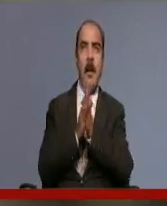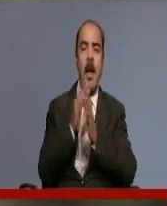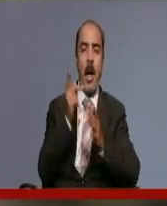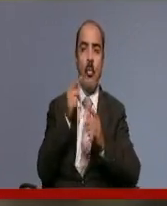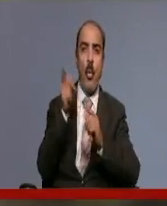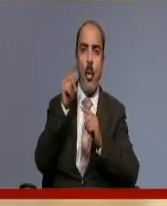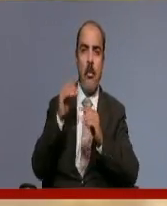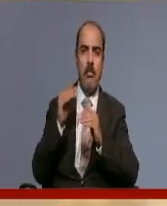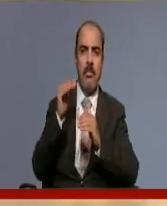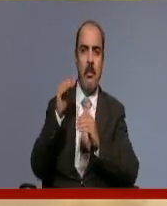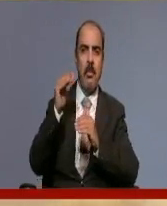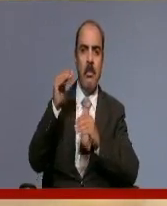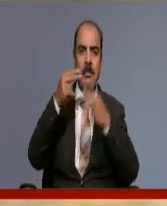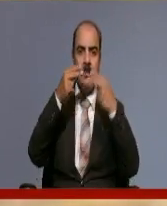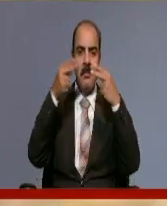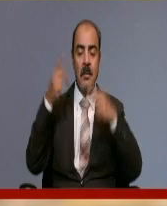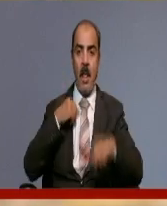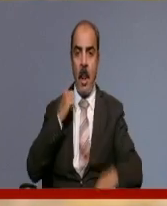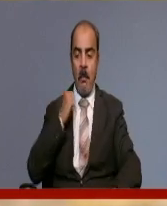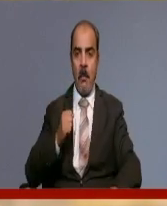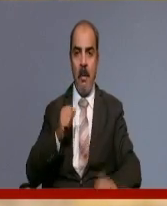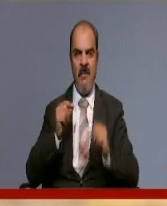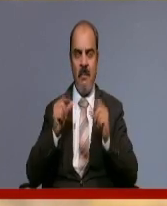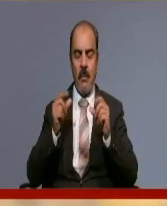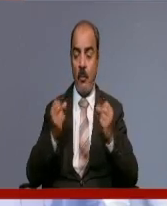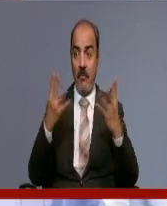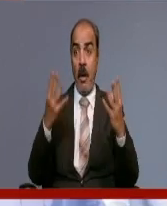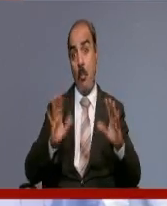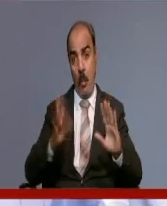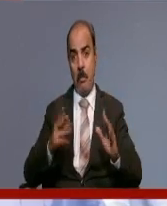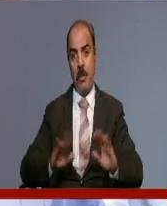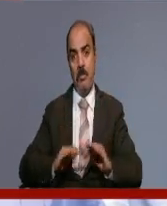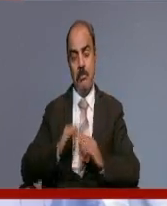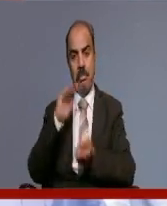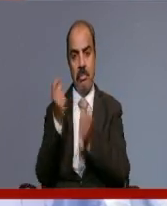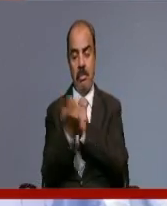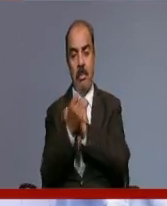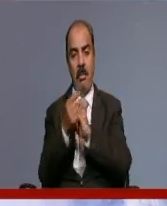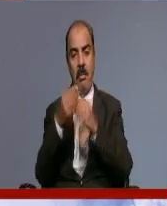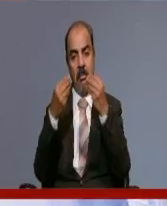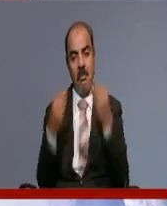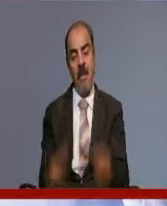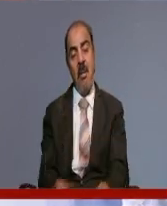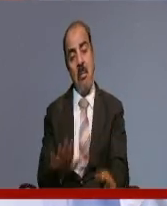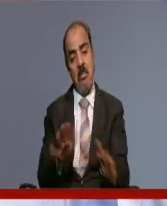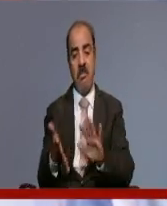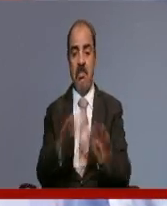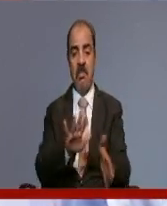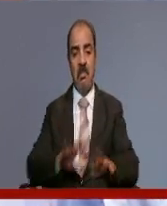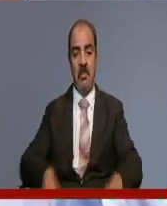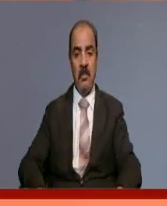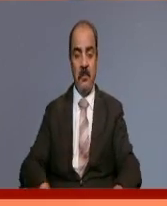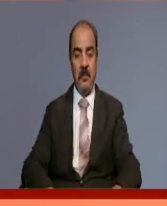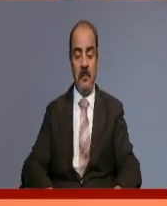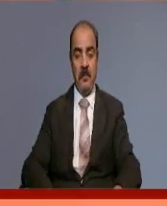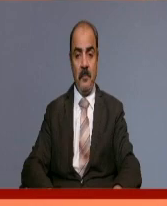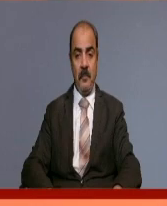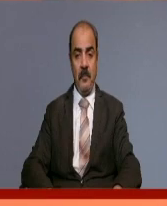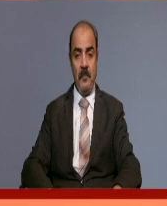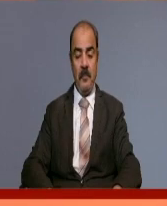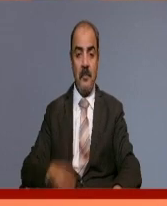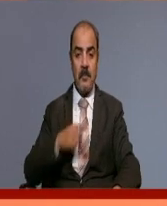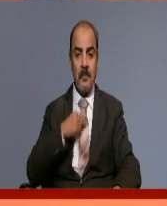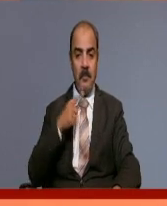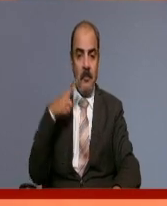يوم ممكن يكبر جدا في لحظه وممكن برضو يتهدف لحظه ممكن